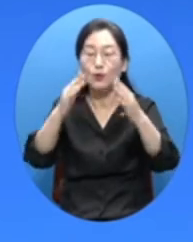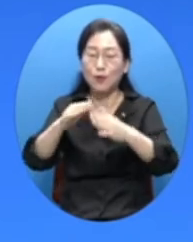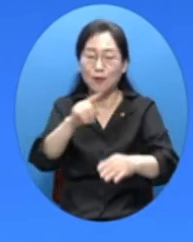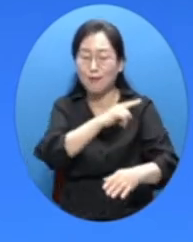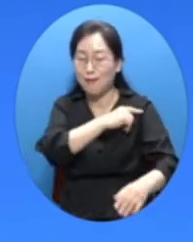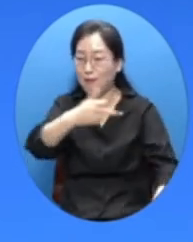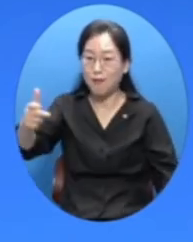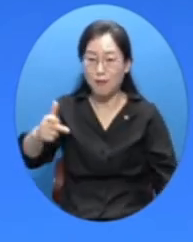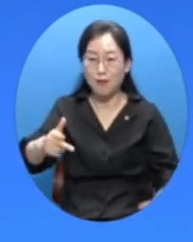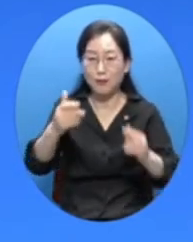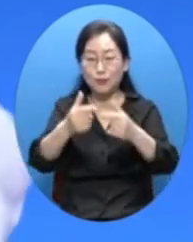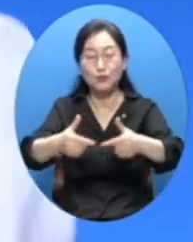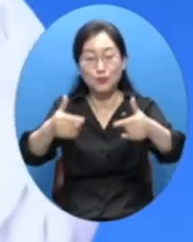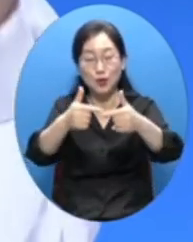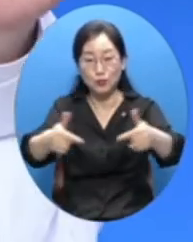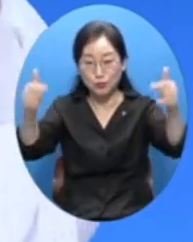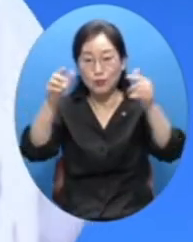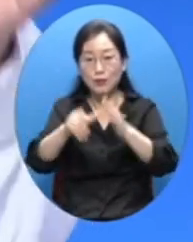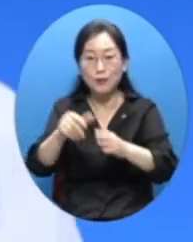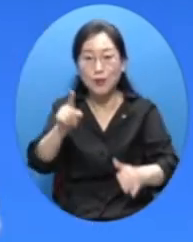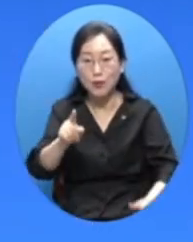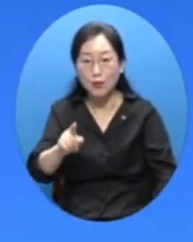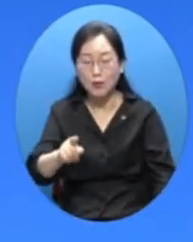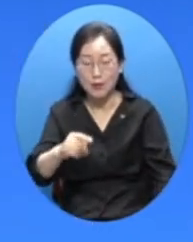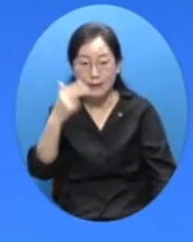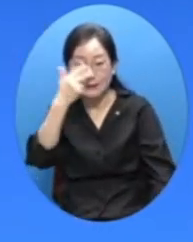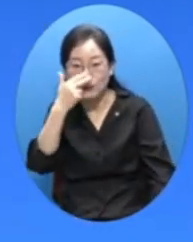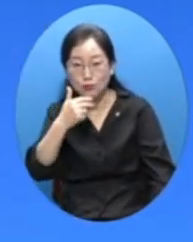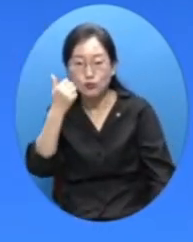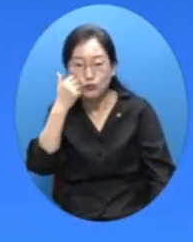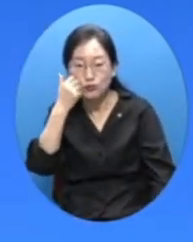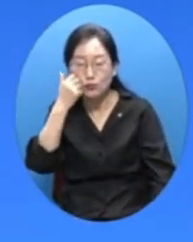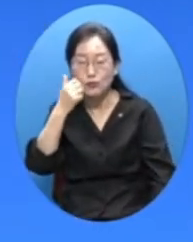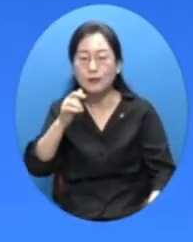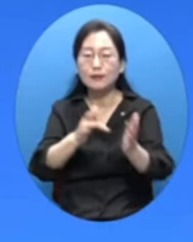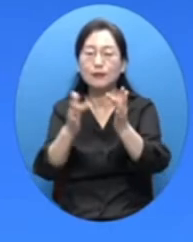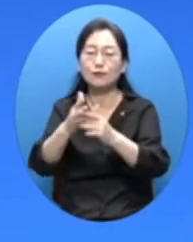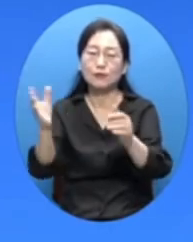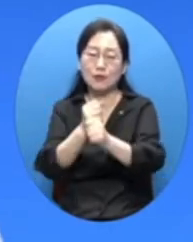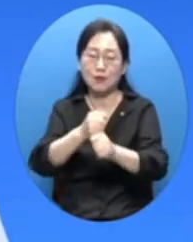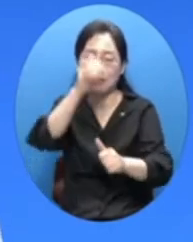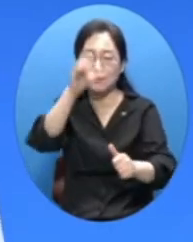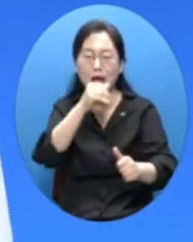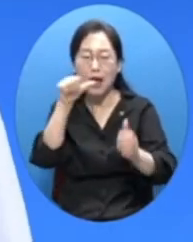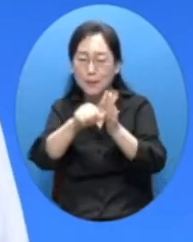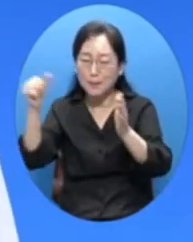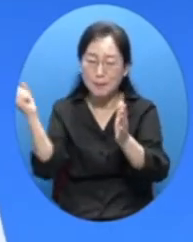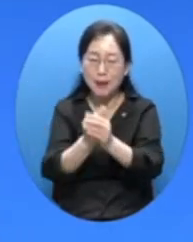때 몸무당이 여기 있던 것이 예수님을 십자가에 못 박아 죽인 종교 지도자들입니다. 그러니까 저들이